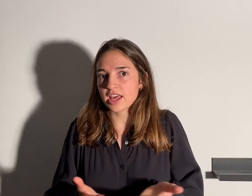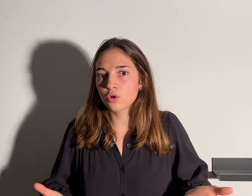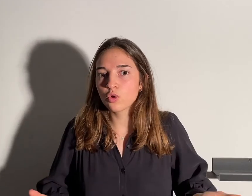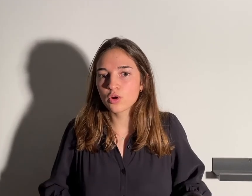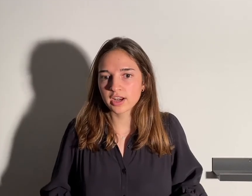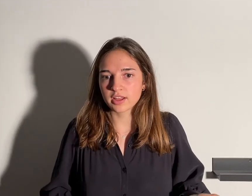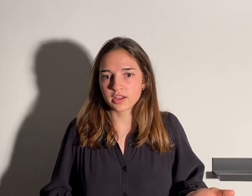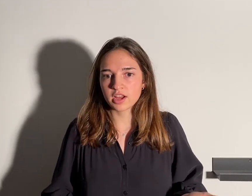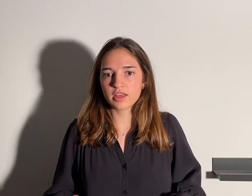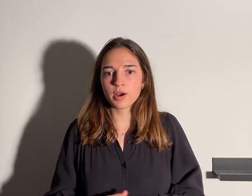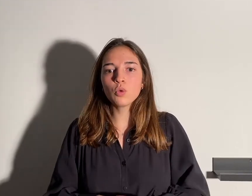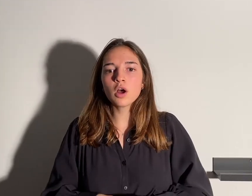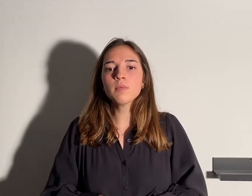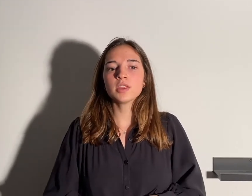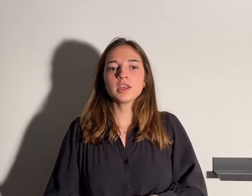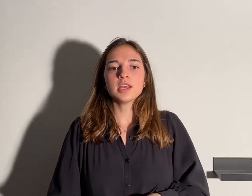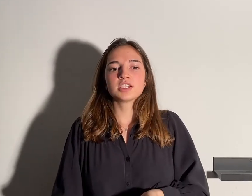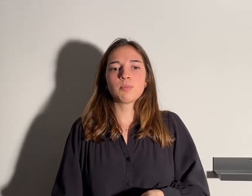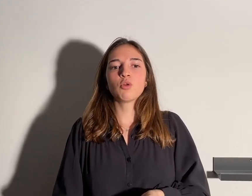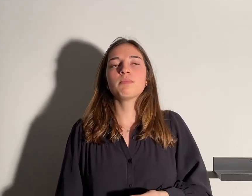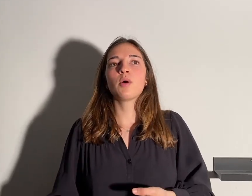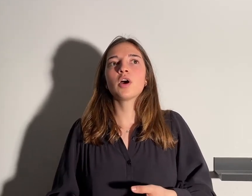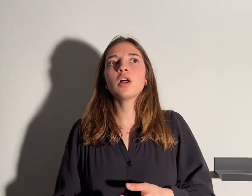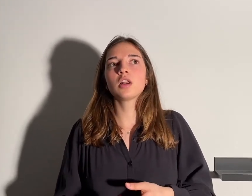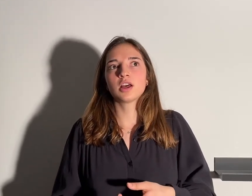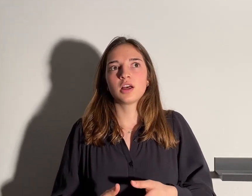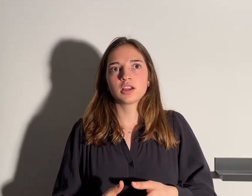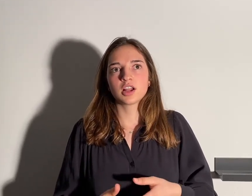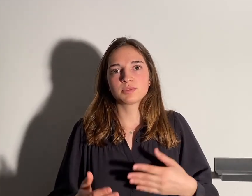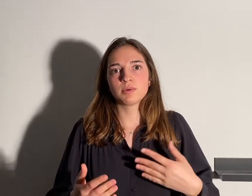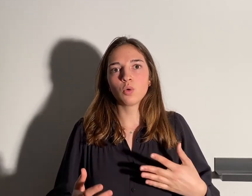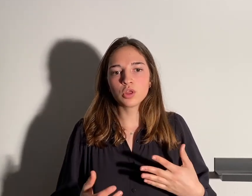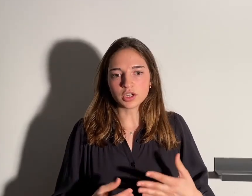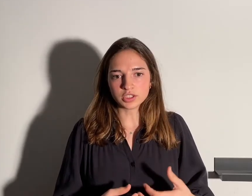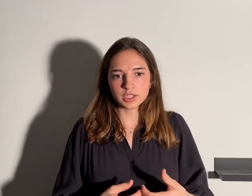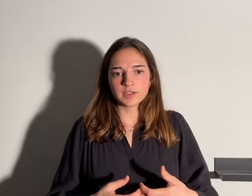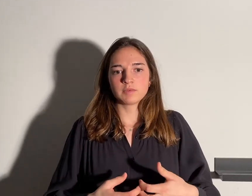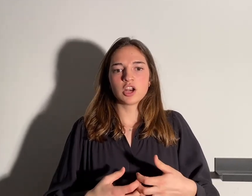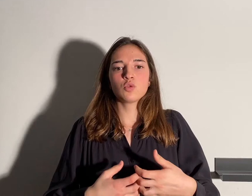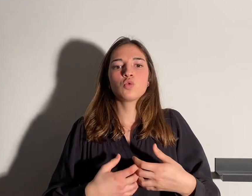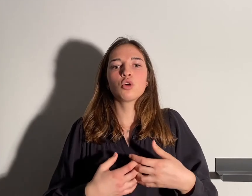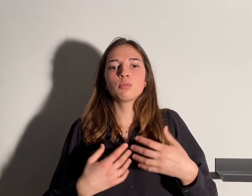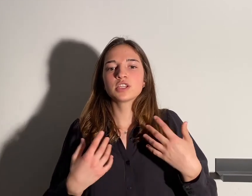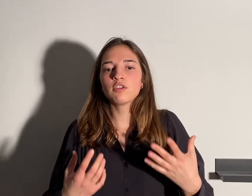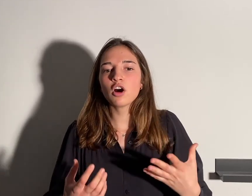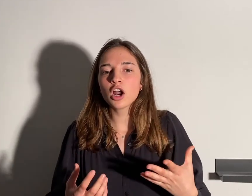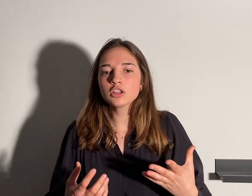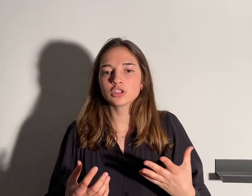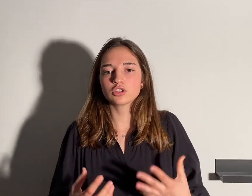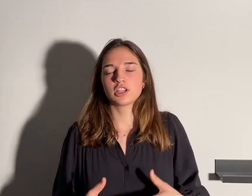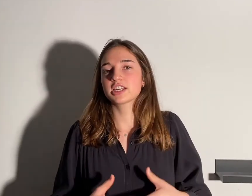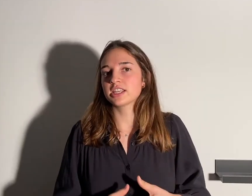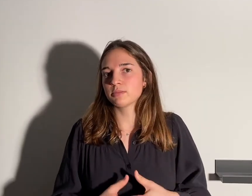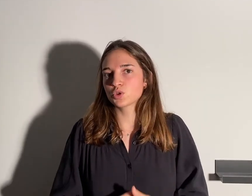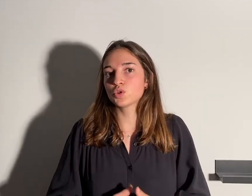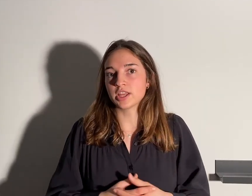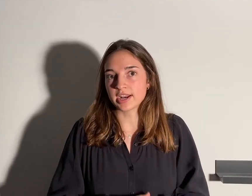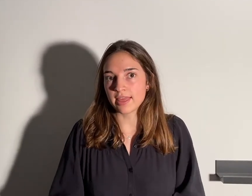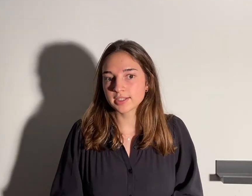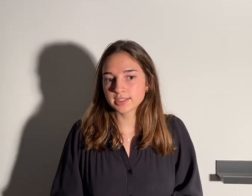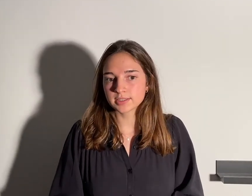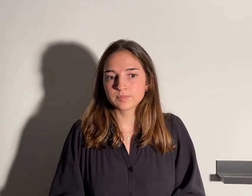de cada colorant que té cada beguda, s'ha pogut veure que les begudes tenen un color més fort, són les que estan